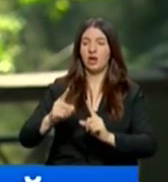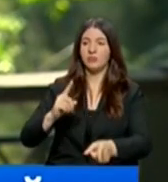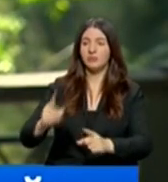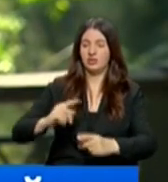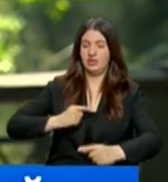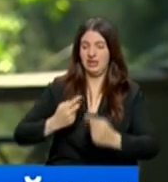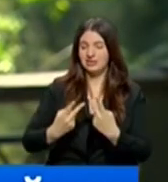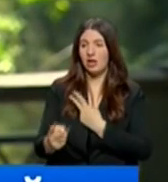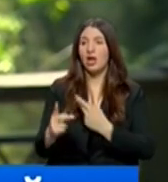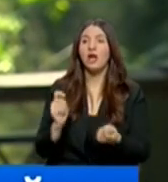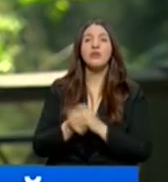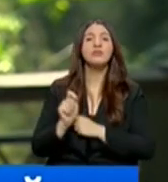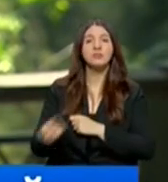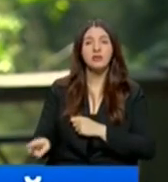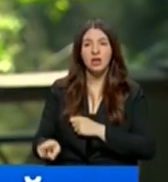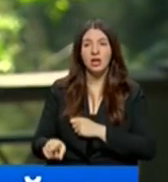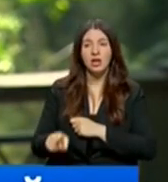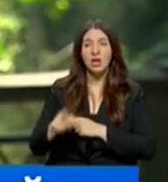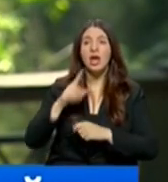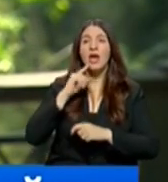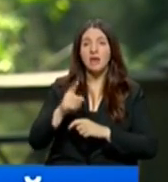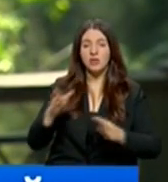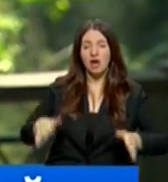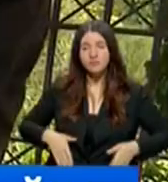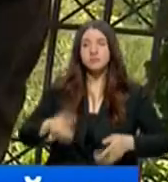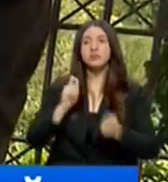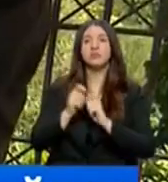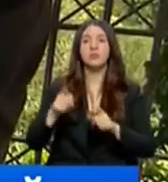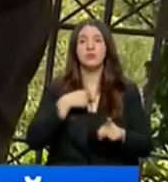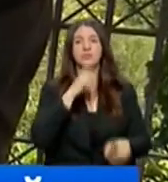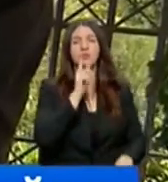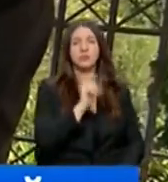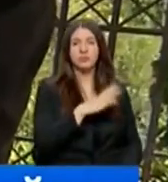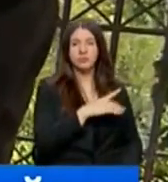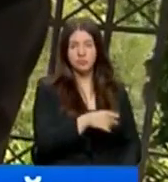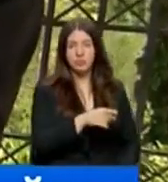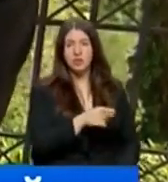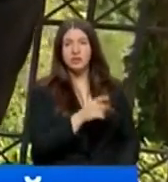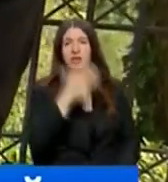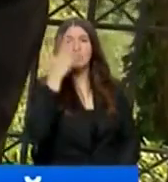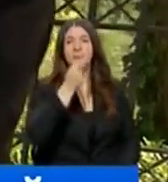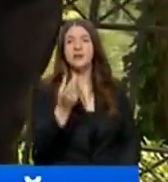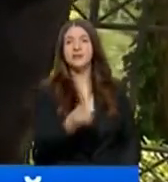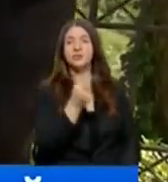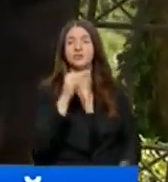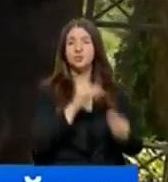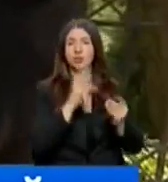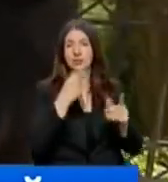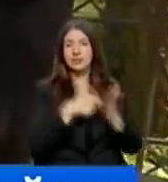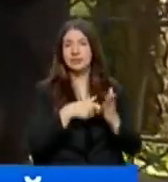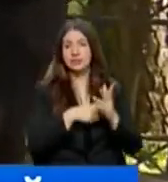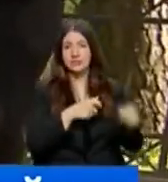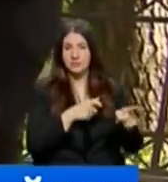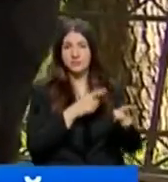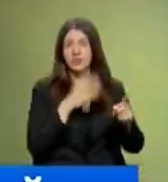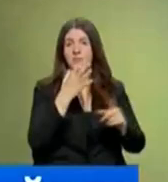değiştirdiler. Emir Peki. komuta zincirini değiştirdiler. Şimdi efendim şunu da sormak istiyorum. Şimdi kara para aklamakla suçlanan bir isim. Evet.